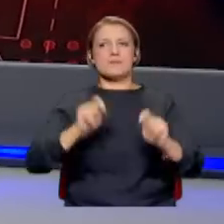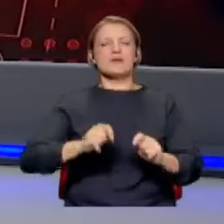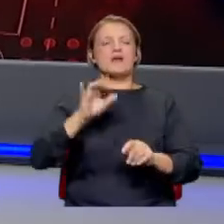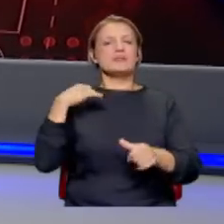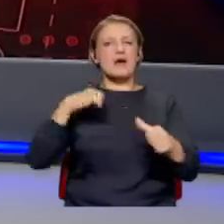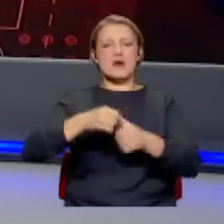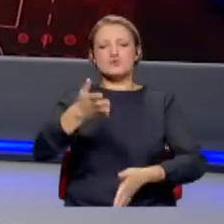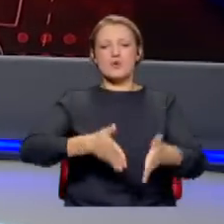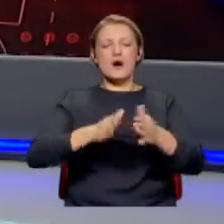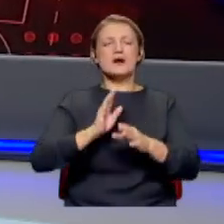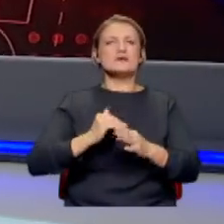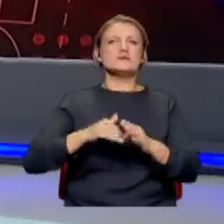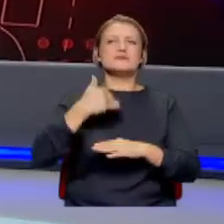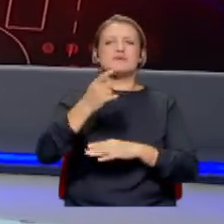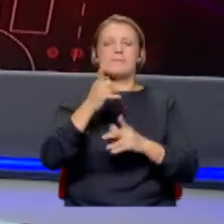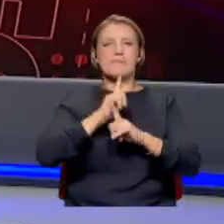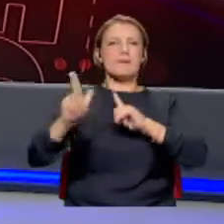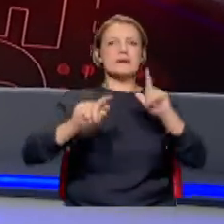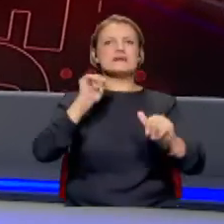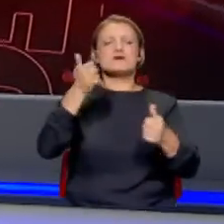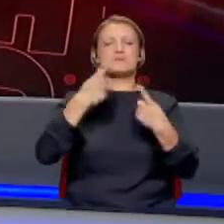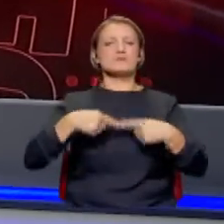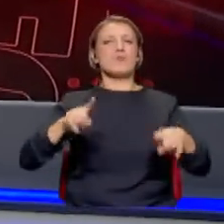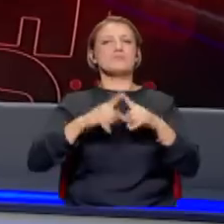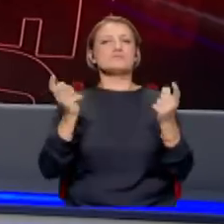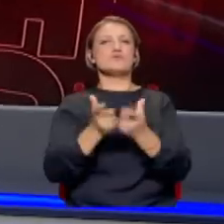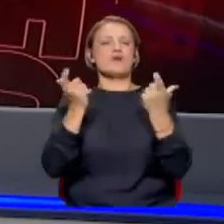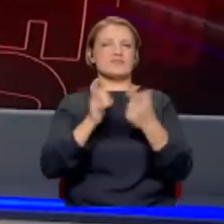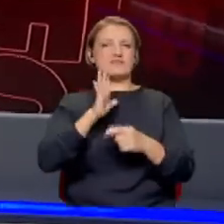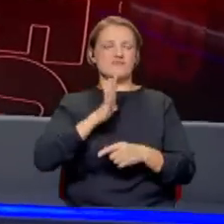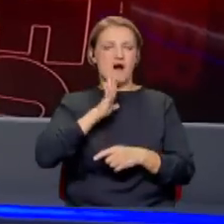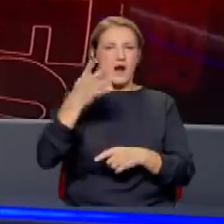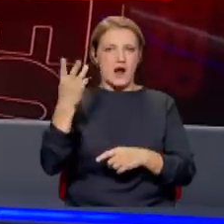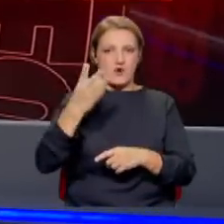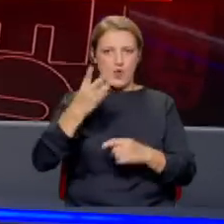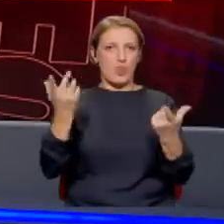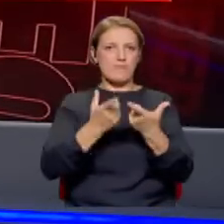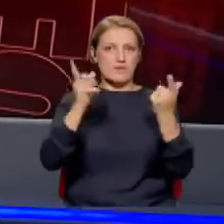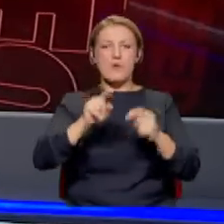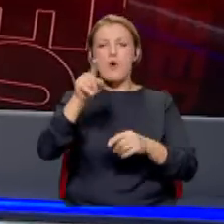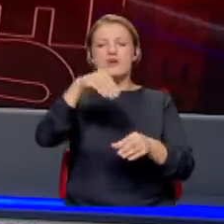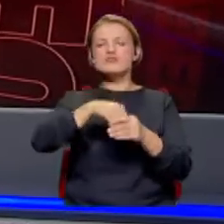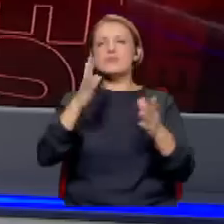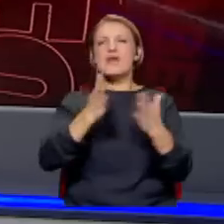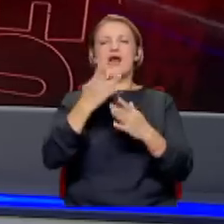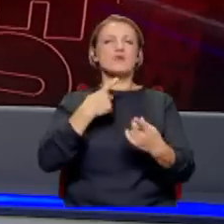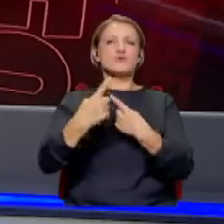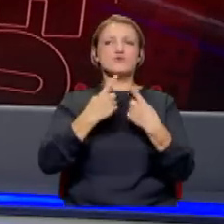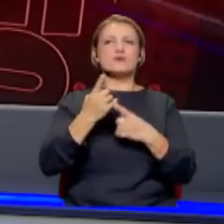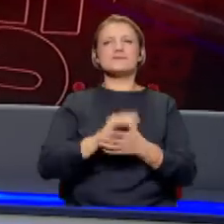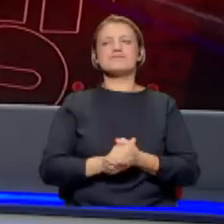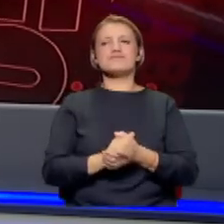çıkıp haykırdılar. Yarın da bir kabine toplantısı var. Cumhurbaşkanı Erdoğan başkanlığında toplanacak. Orada ne konuşulacak? Kulislere göre